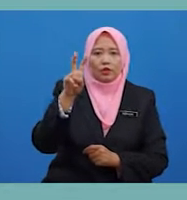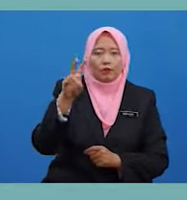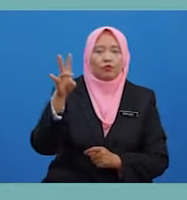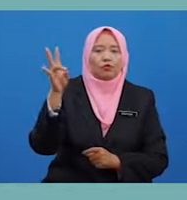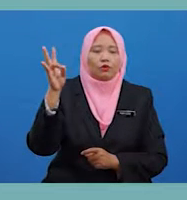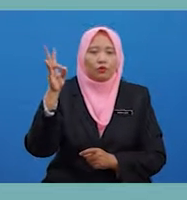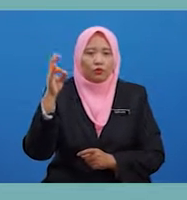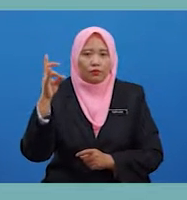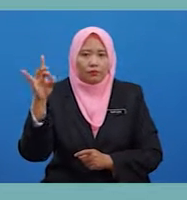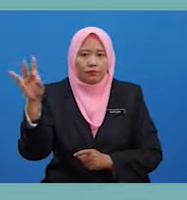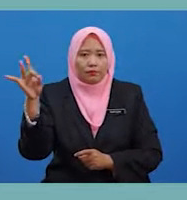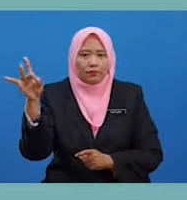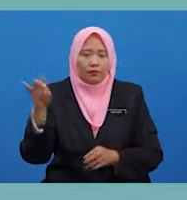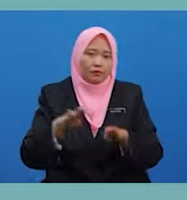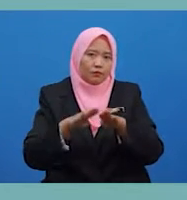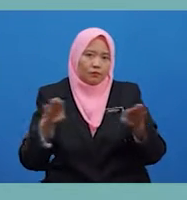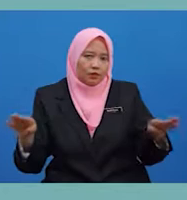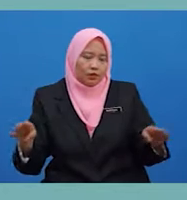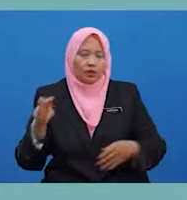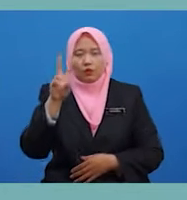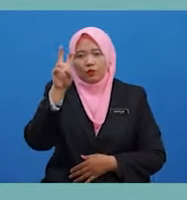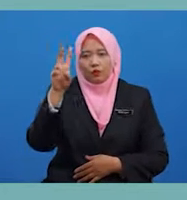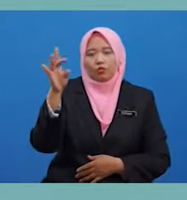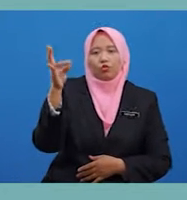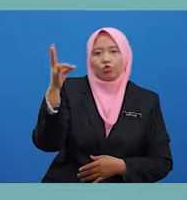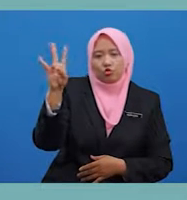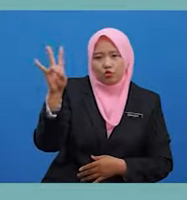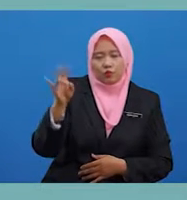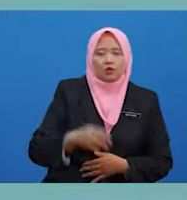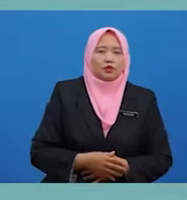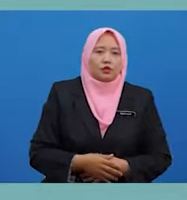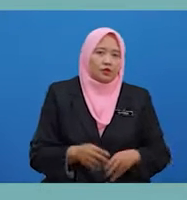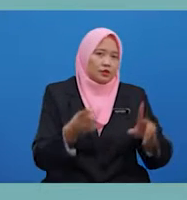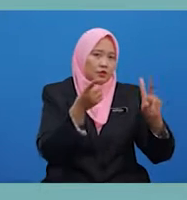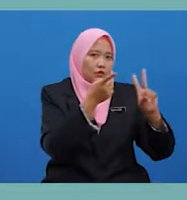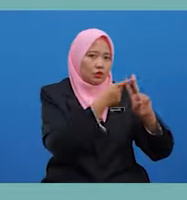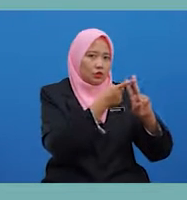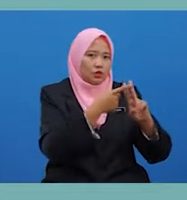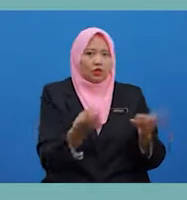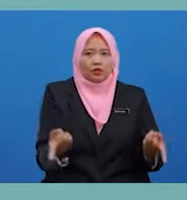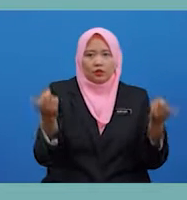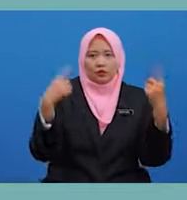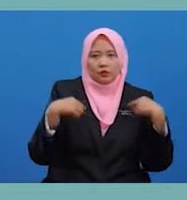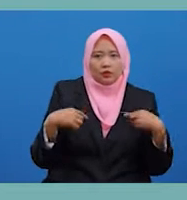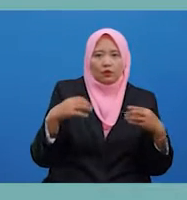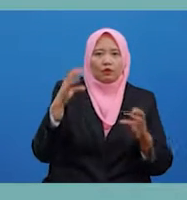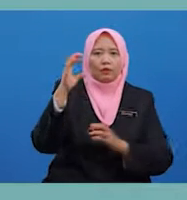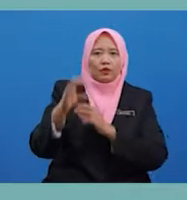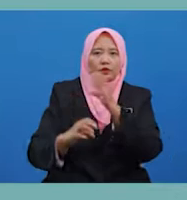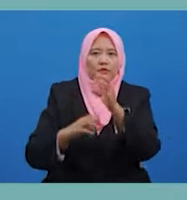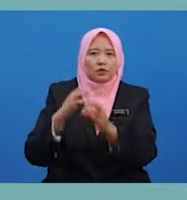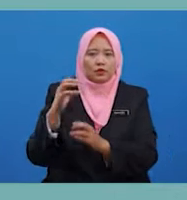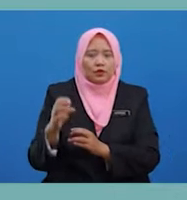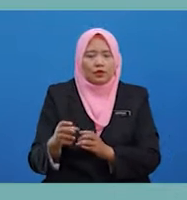berbanding tahun 2017. Yang kedua, pelancong dari negara Eropah yang bilangannya